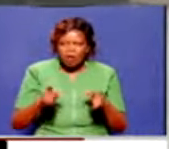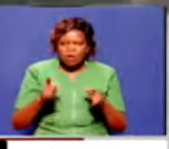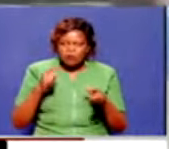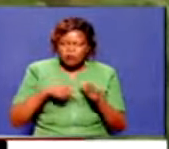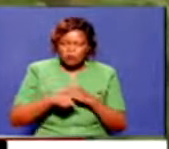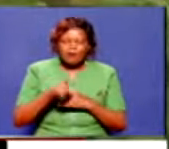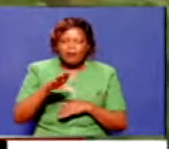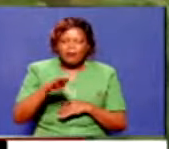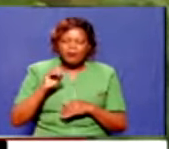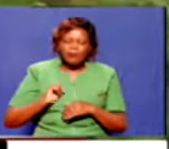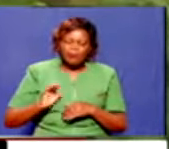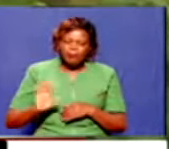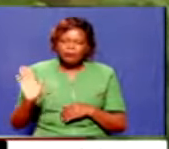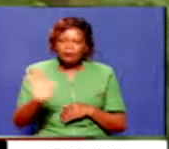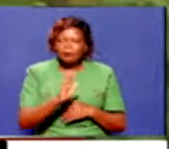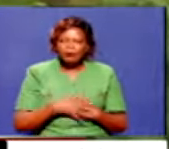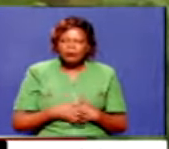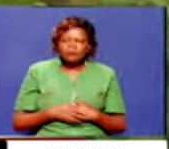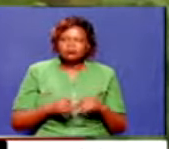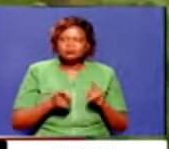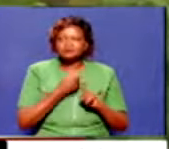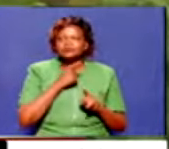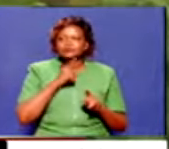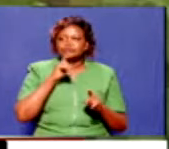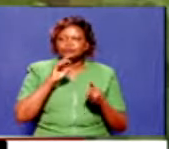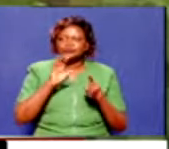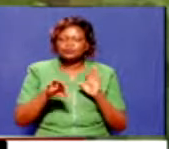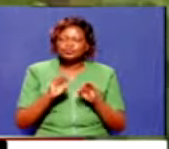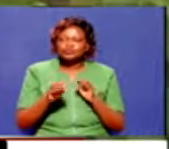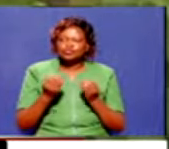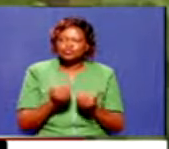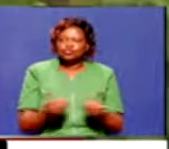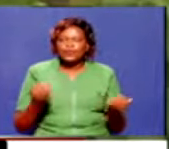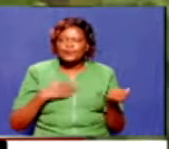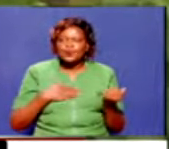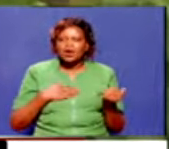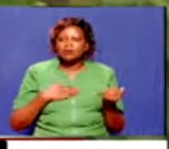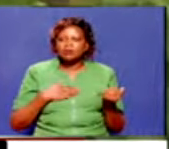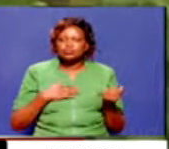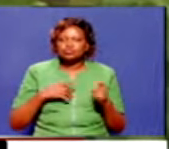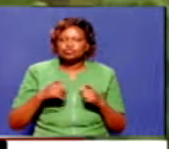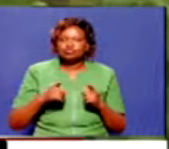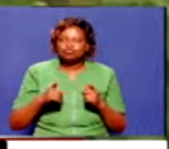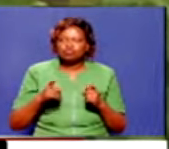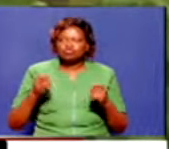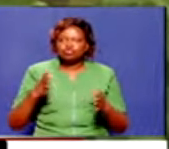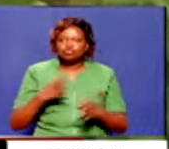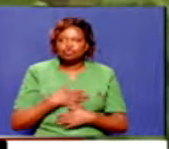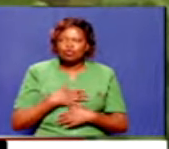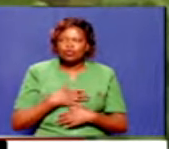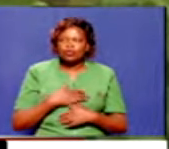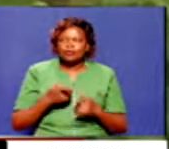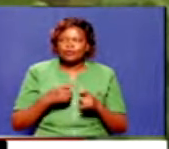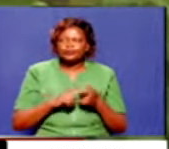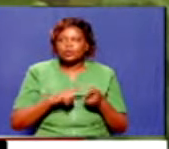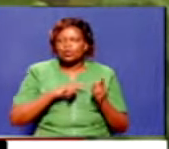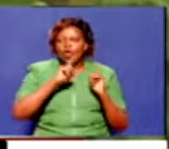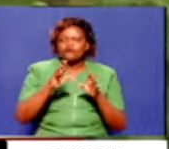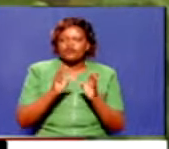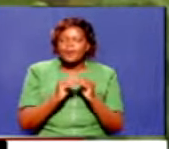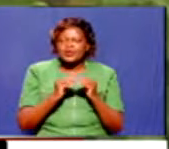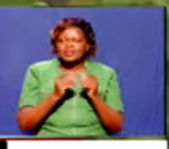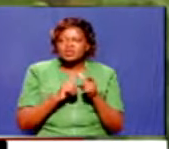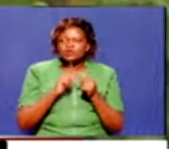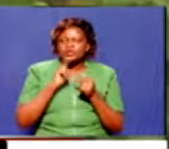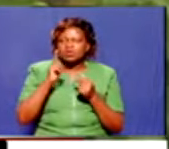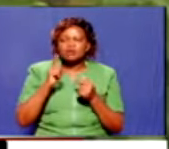binti zao. Kwanza tuwachukua wanafunzi wetu waweze kumanage ile shock, alafu tutaitwa mkutano na tutaambiwa ni lini watarudi,